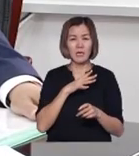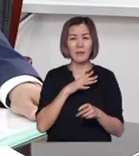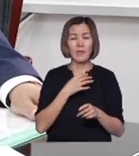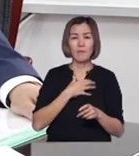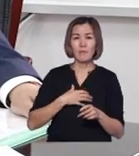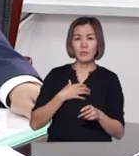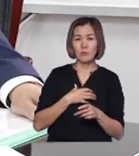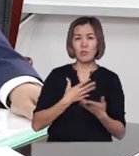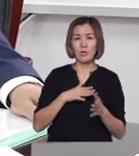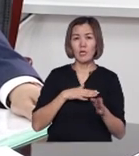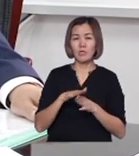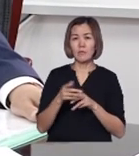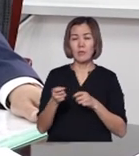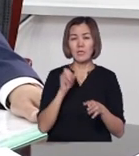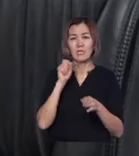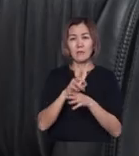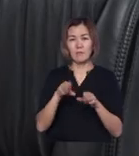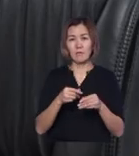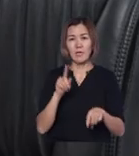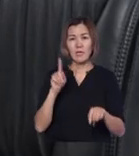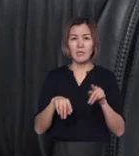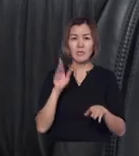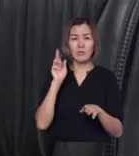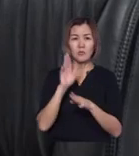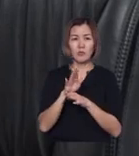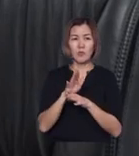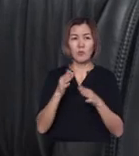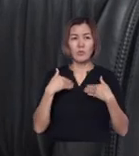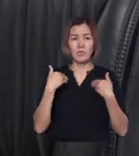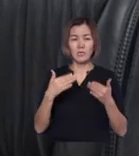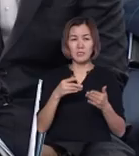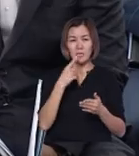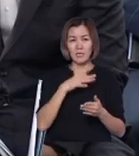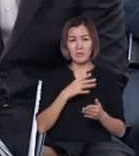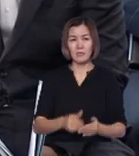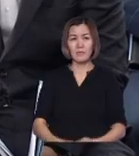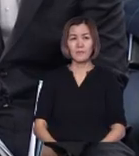Мазмұнына қарай бірінде атқарушы билікке тапсырма, енді бірінде нұсқау кеңестер